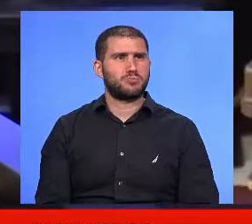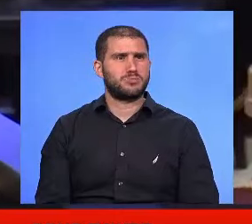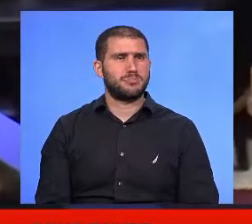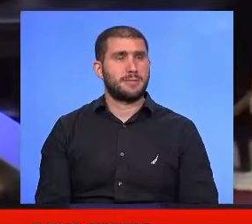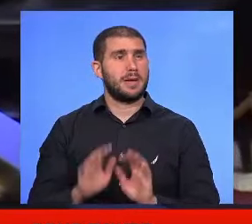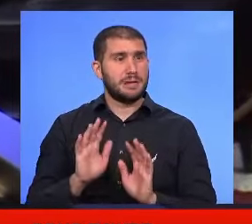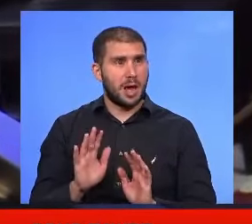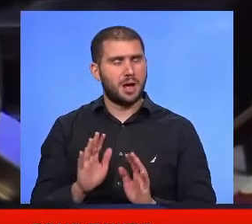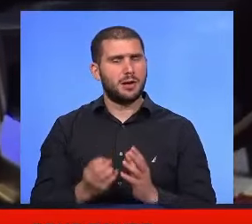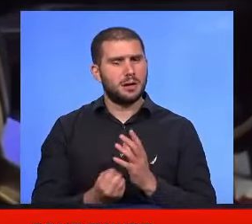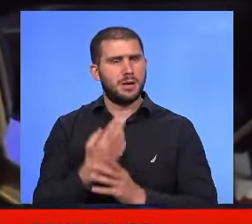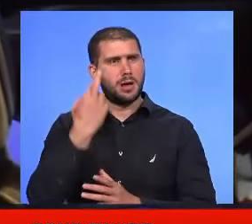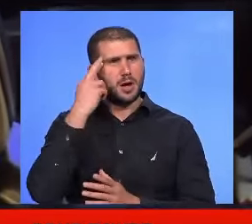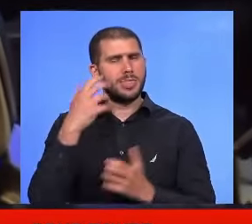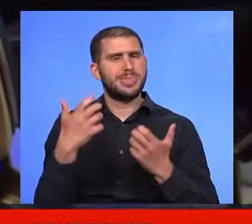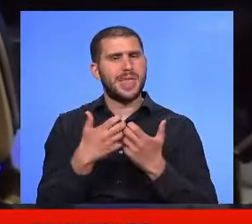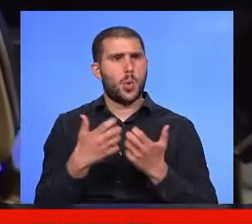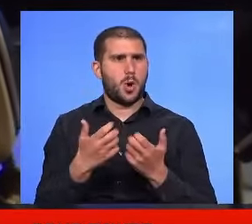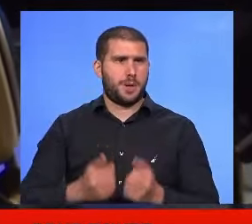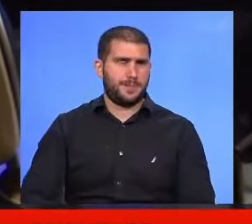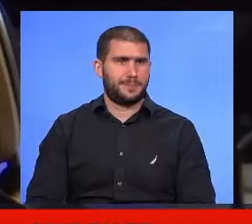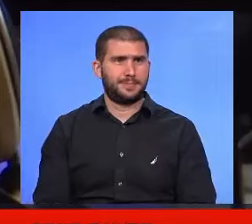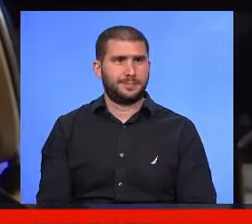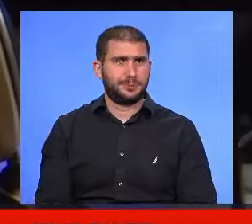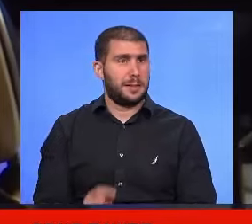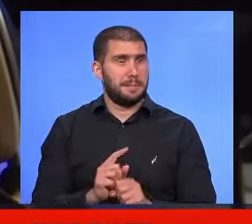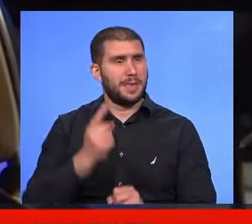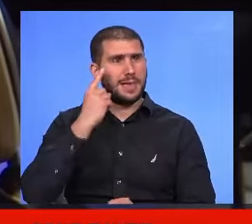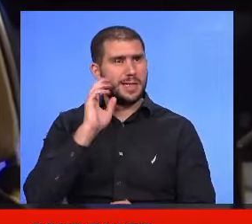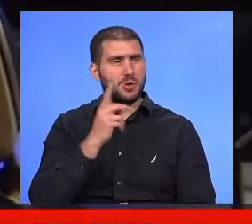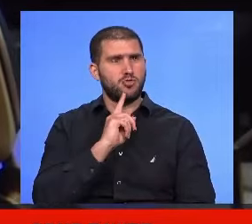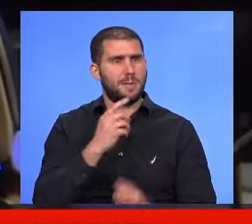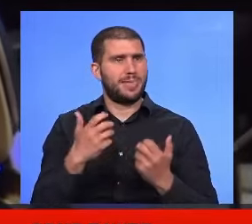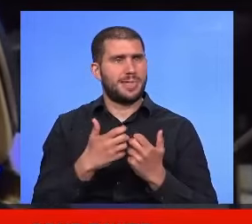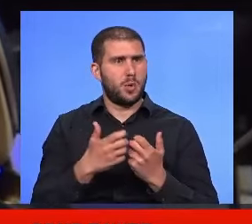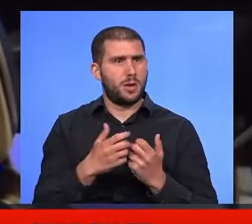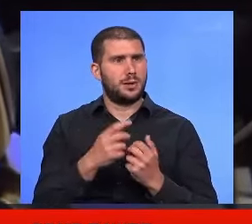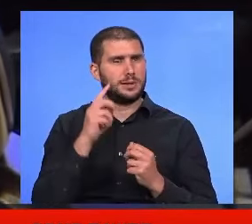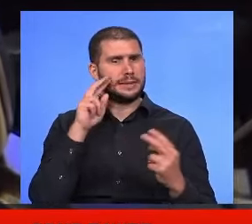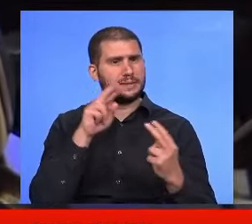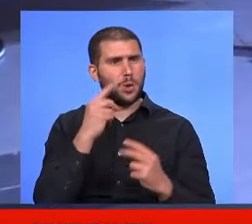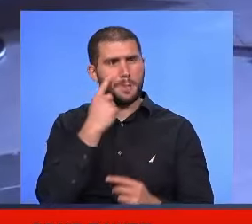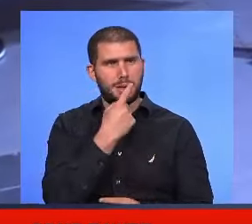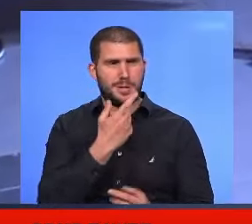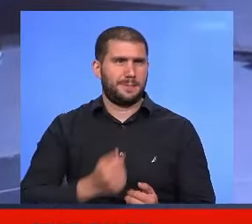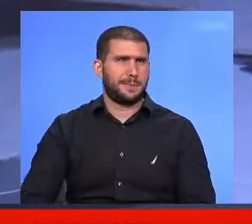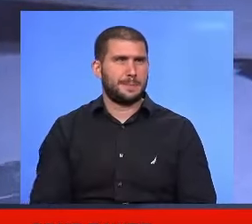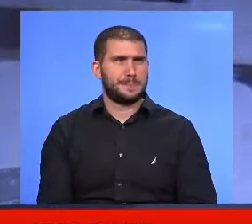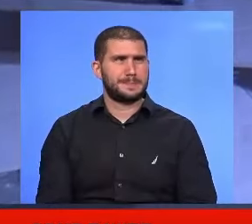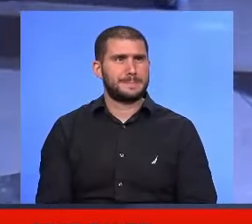וככה בעצם נרקם הרעיון של תערוכה. מיד ידעתי גם איך יקראו לתערוכה, הסתכלו להם מהעיניים, obviously.